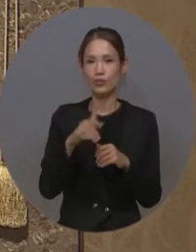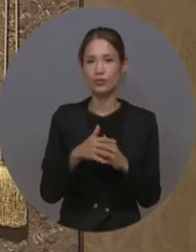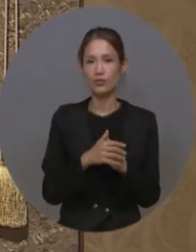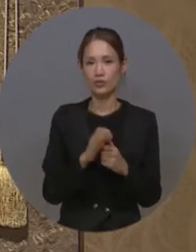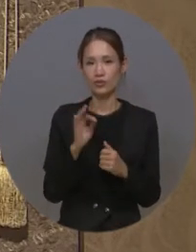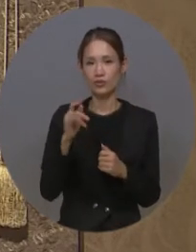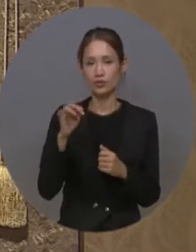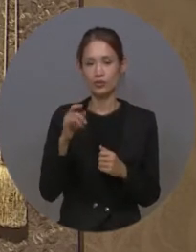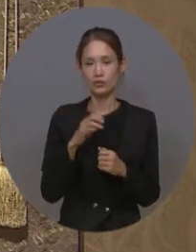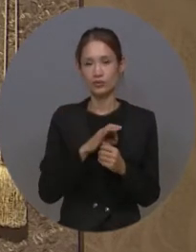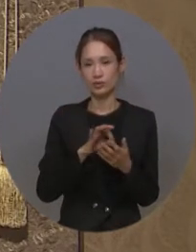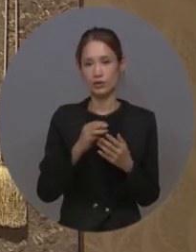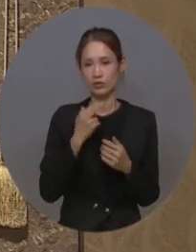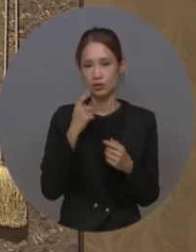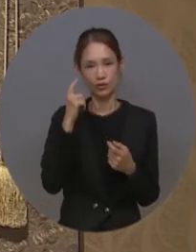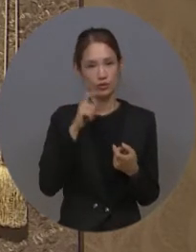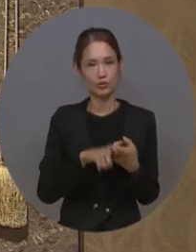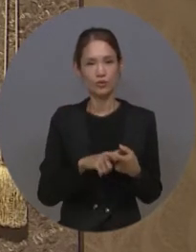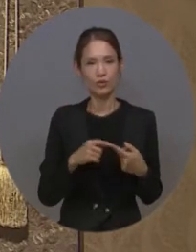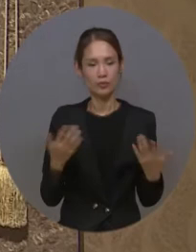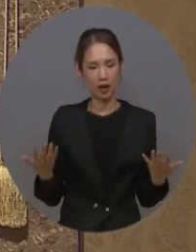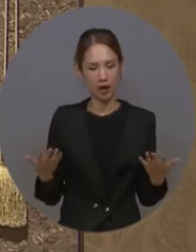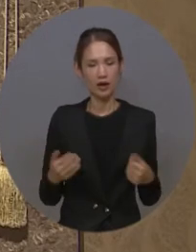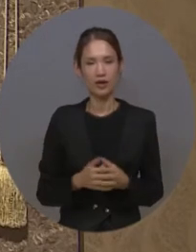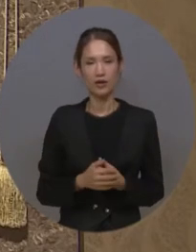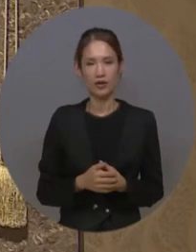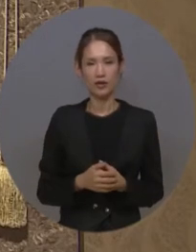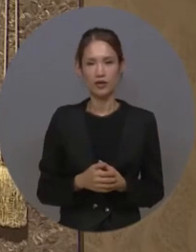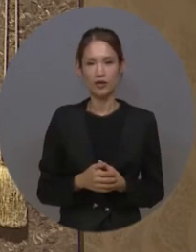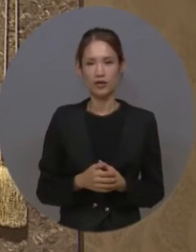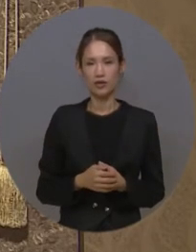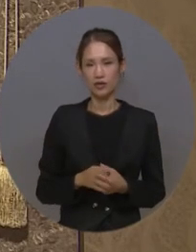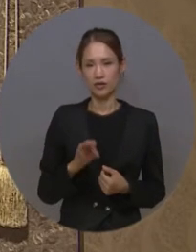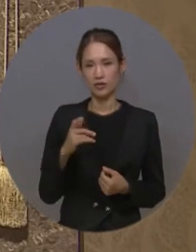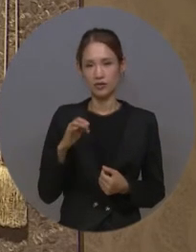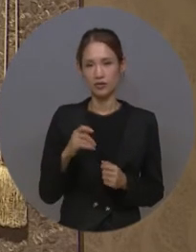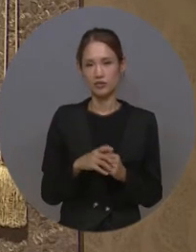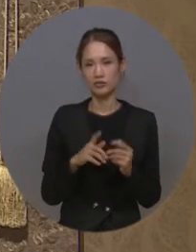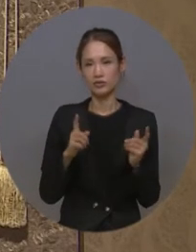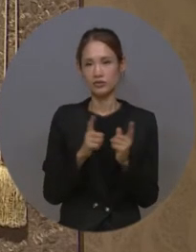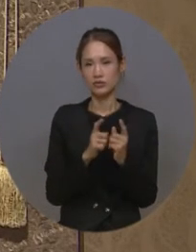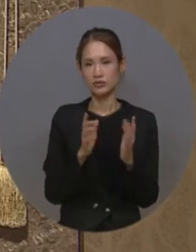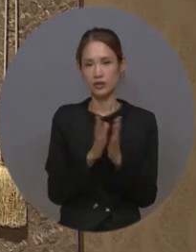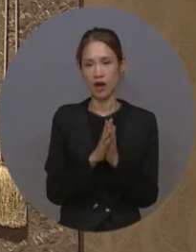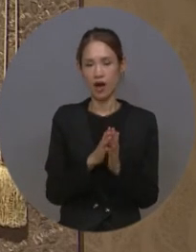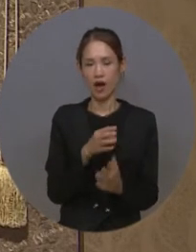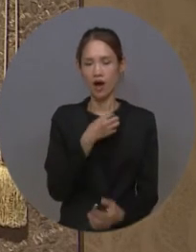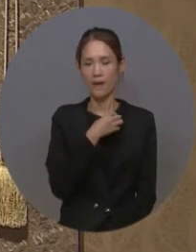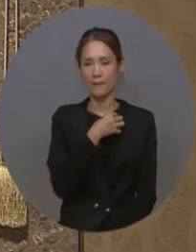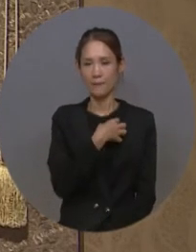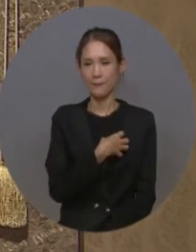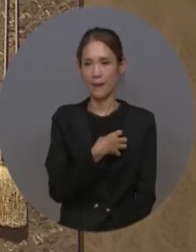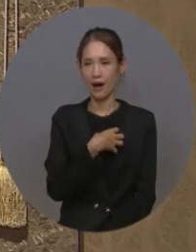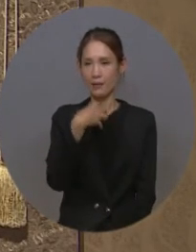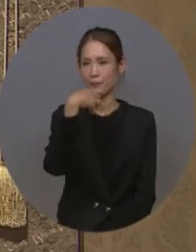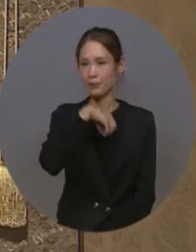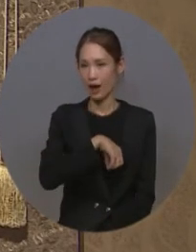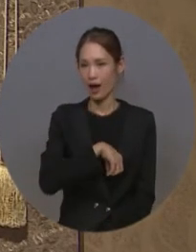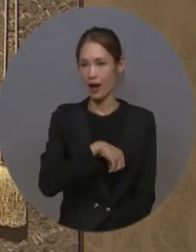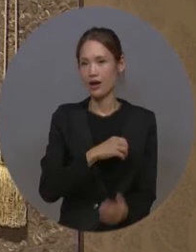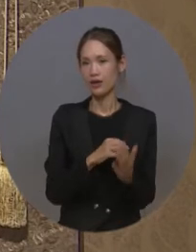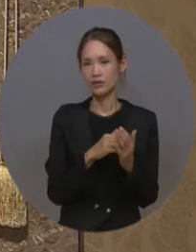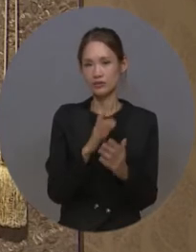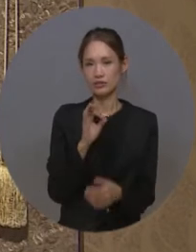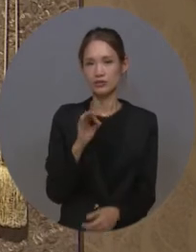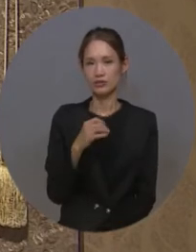안 쓰시니까 별로 관심 없으실 거예요. 네, 근데 관심이 없어서. 이게 양압기는 직접적으로 폐로 들어가는 거잖아요. 근데 암